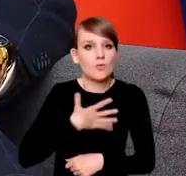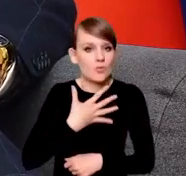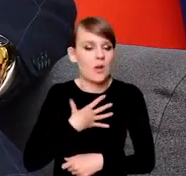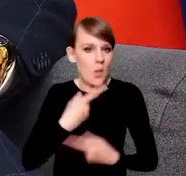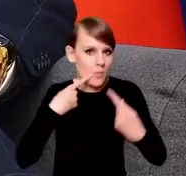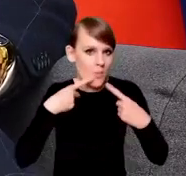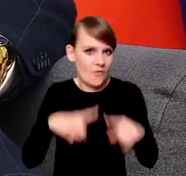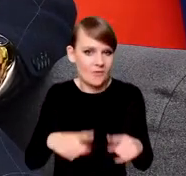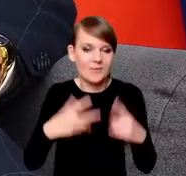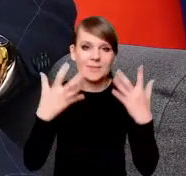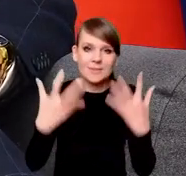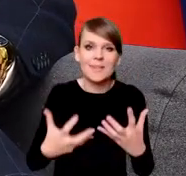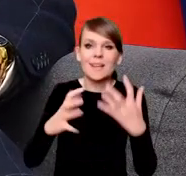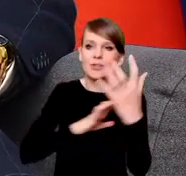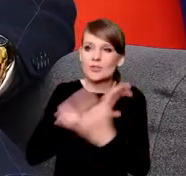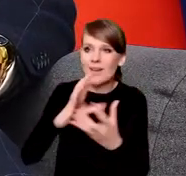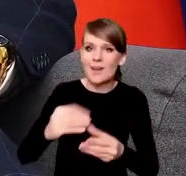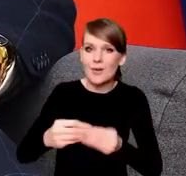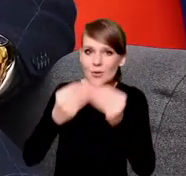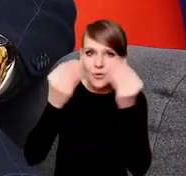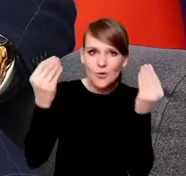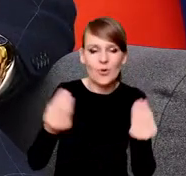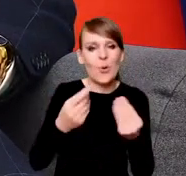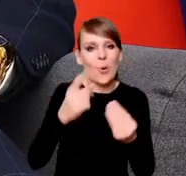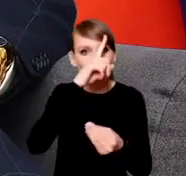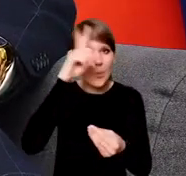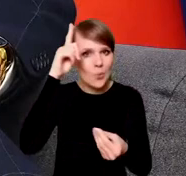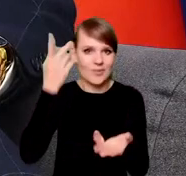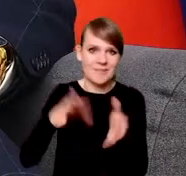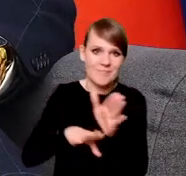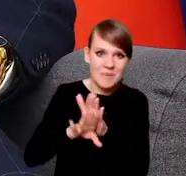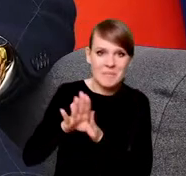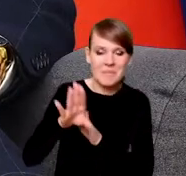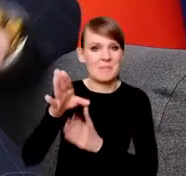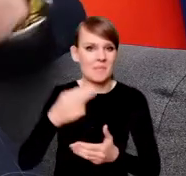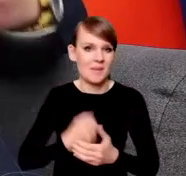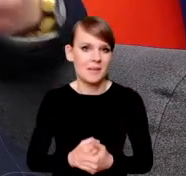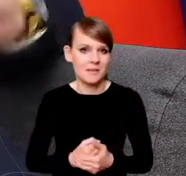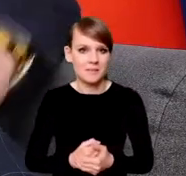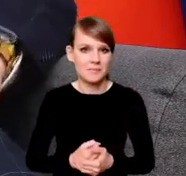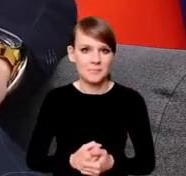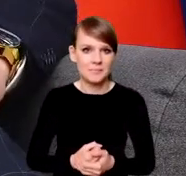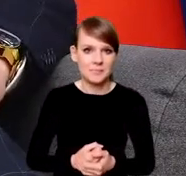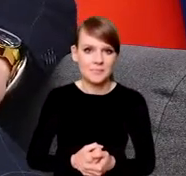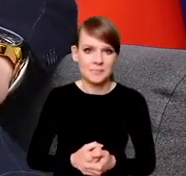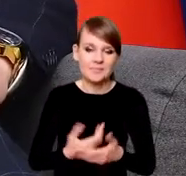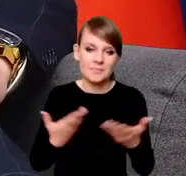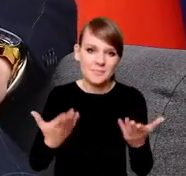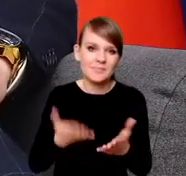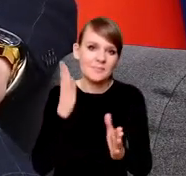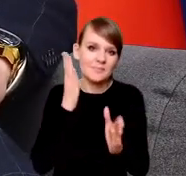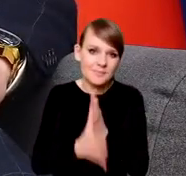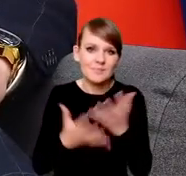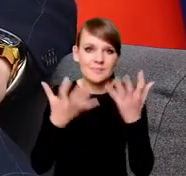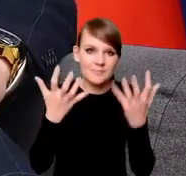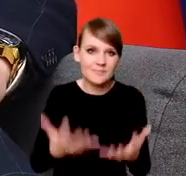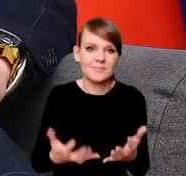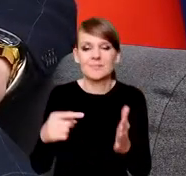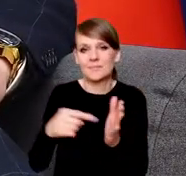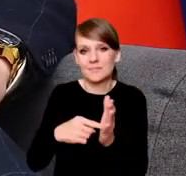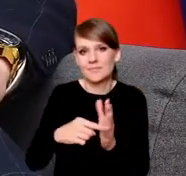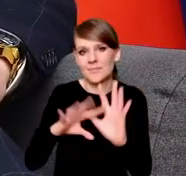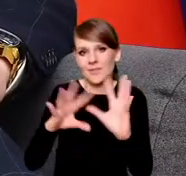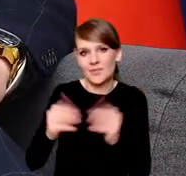prostu świat się rozwijał, żeby cywilizacja coraz bardziej postępowała, no i żeby to wszystko po prostu w tym kierunku właśnie jak